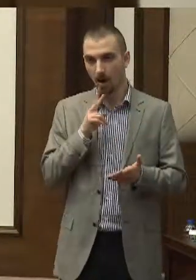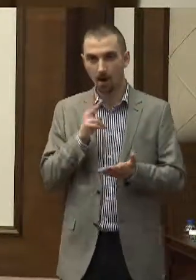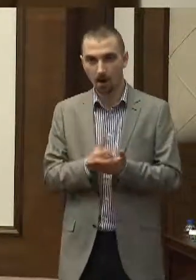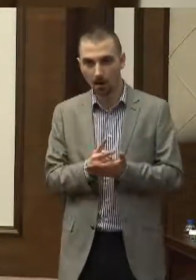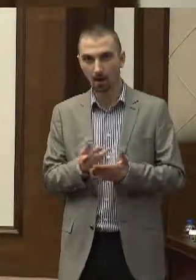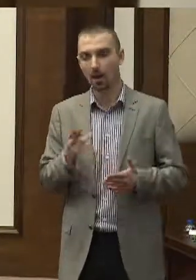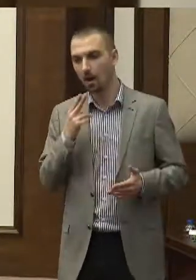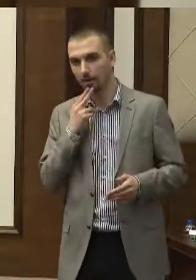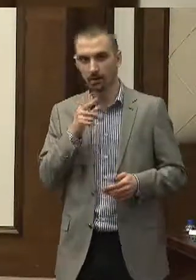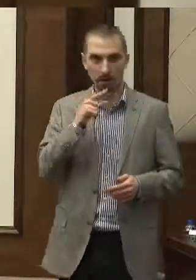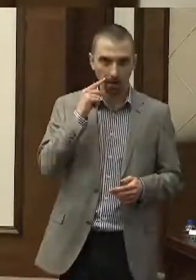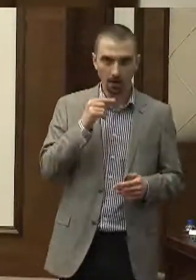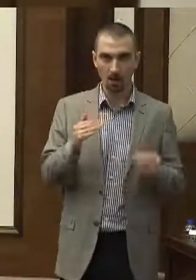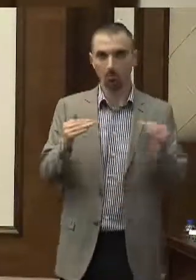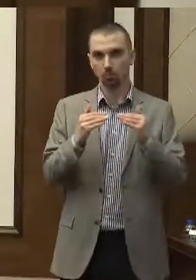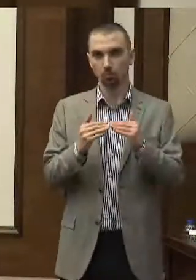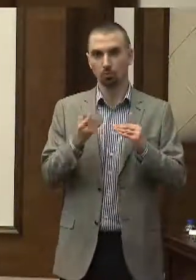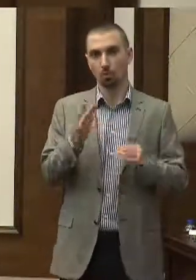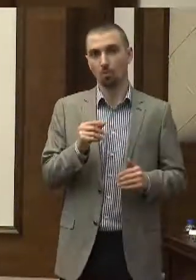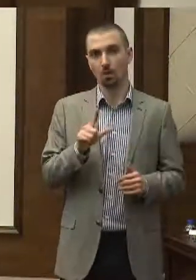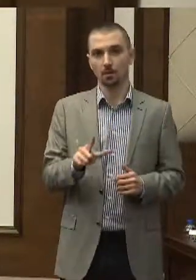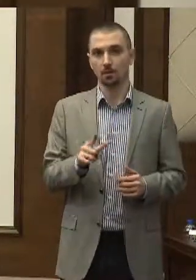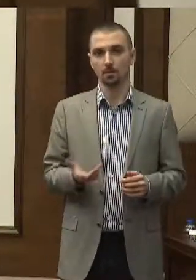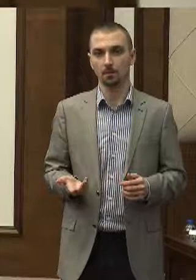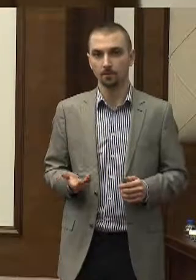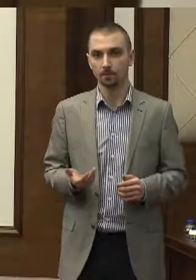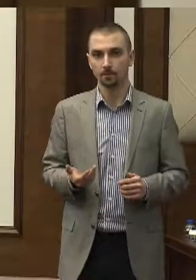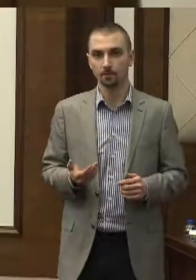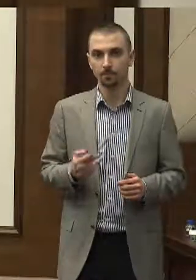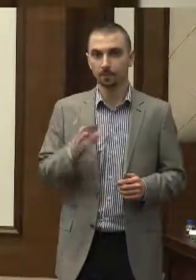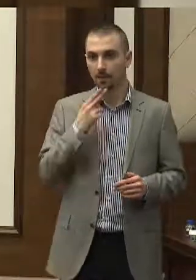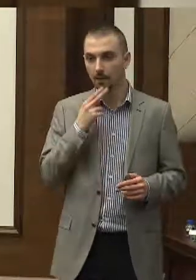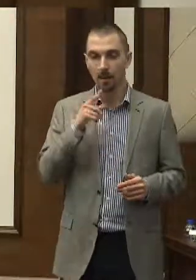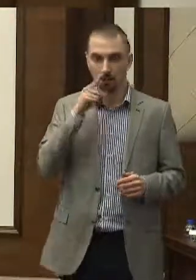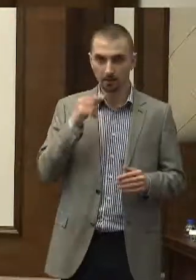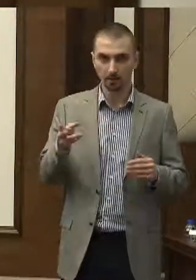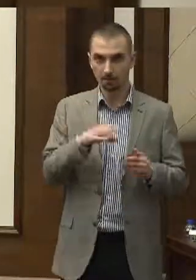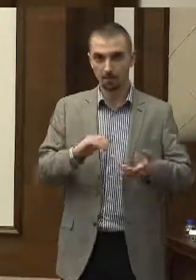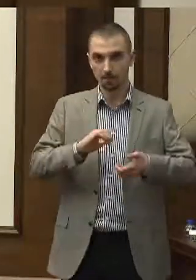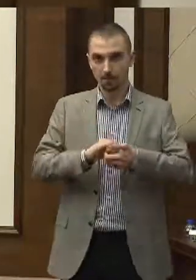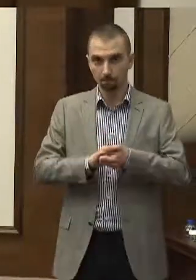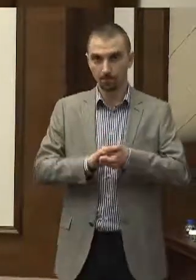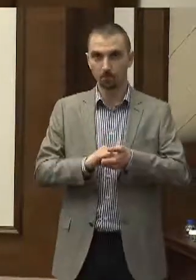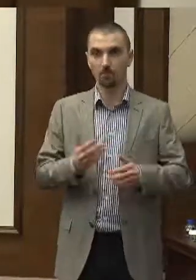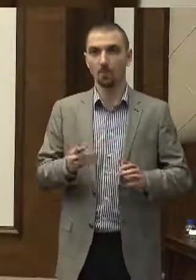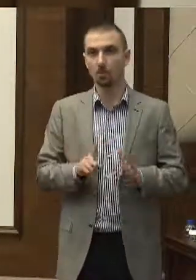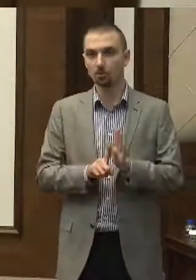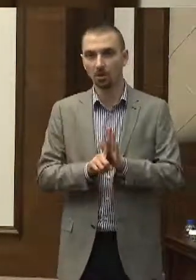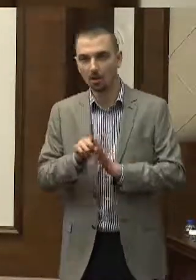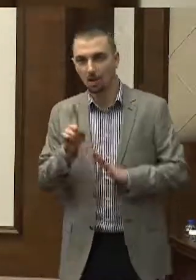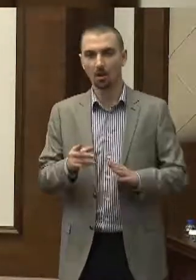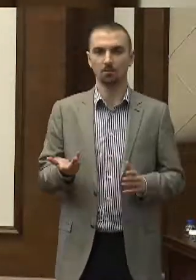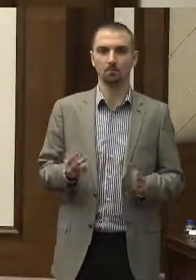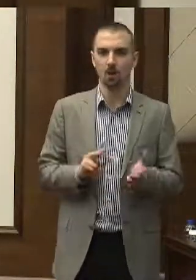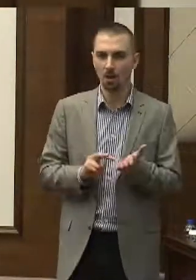mekanizmalarında kadın ve erkek eşit olarak yer almalıdır. Kadın ve erkek birlikte çağdaşlaşma, toplumsal